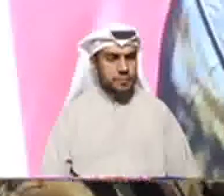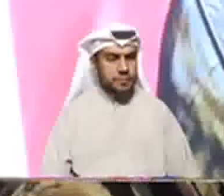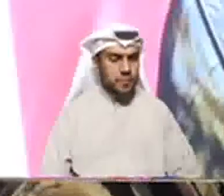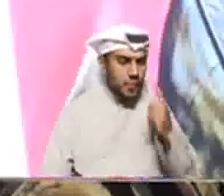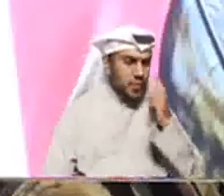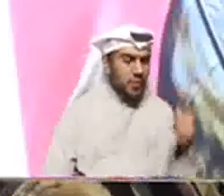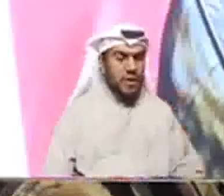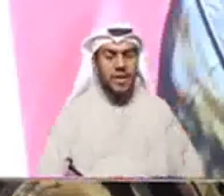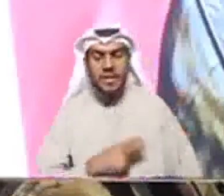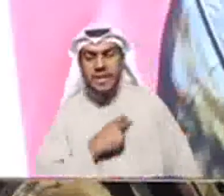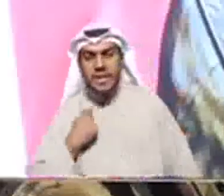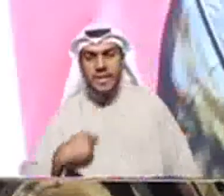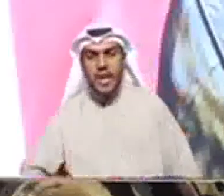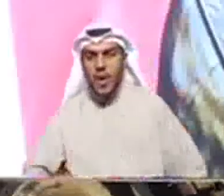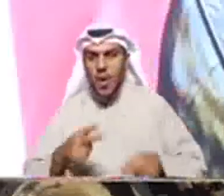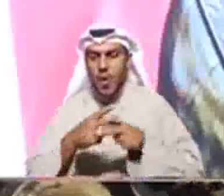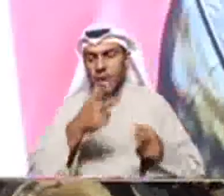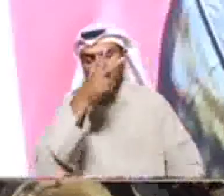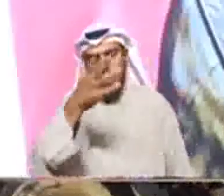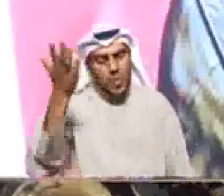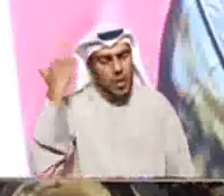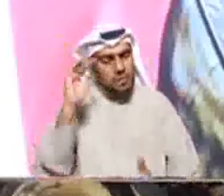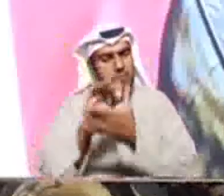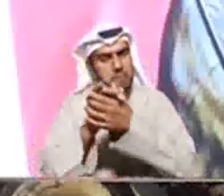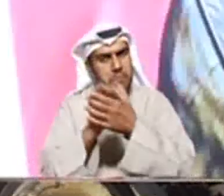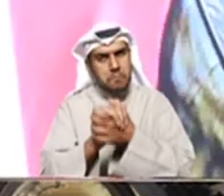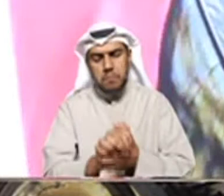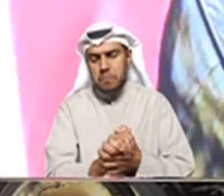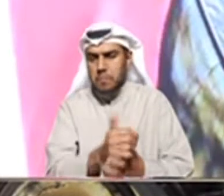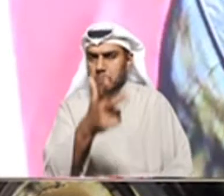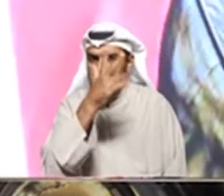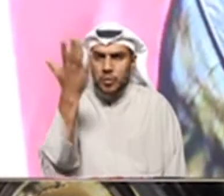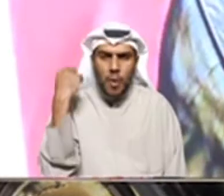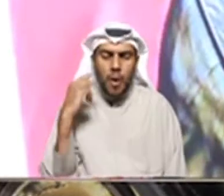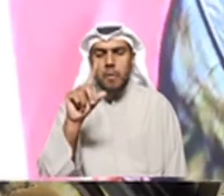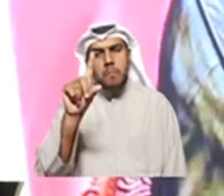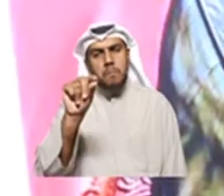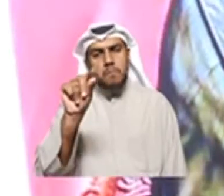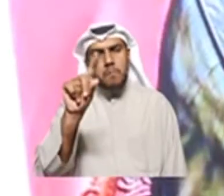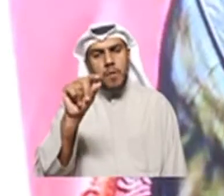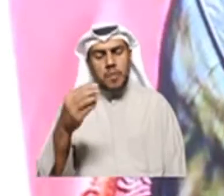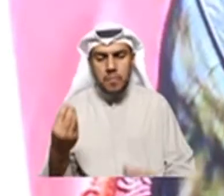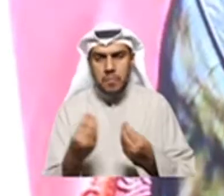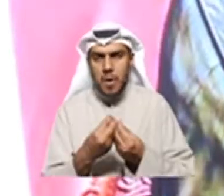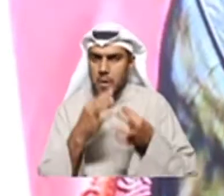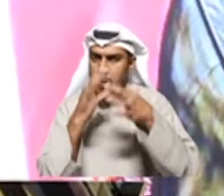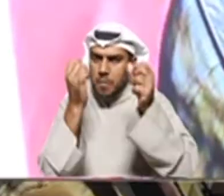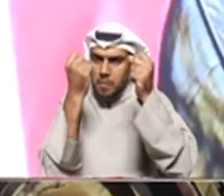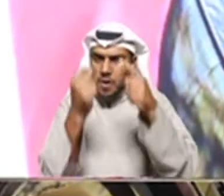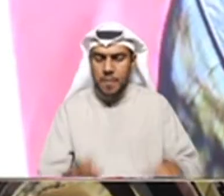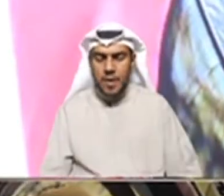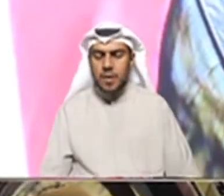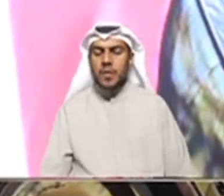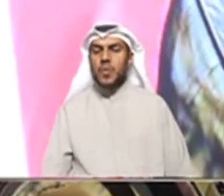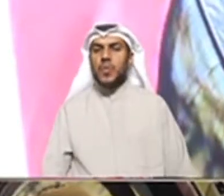تربط بين الصين والكويت علاقات صداقة مميزة ويستفيد البلدان من جهود التكامل بينهما. تحدثت في المنتدى عن